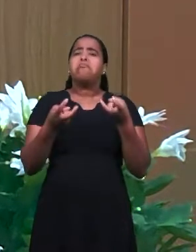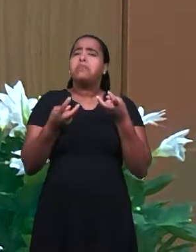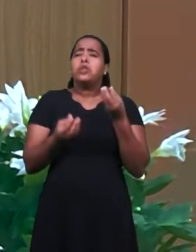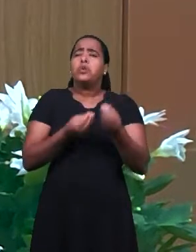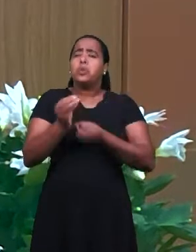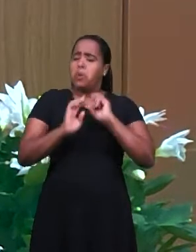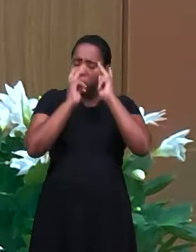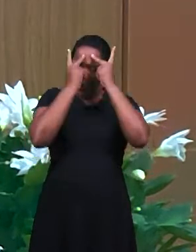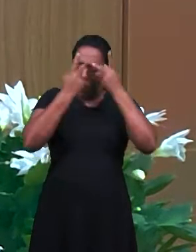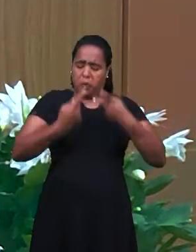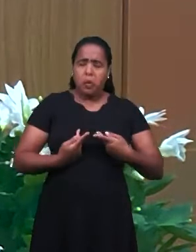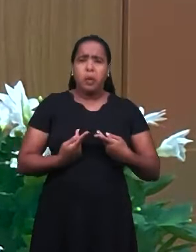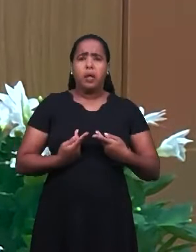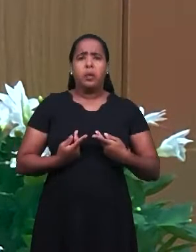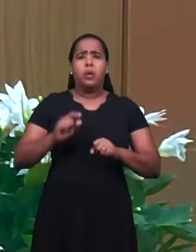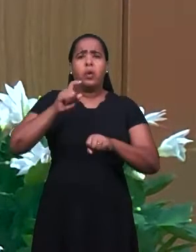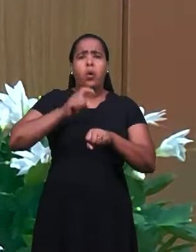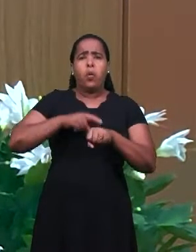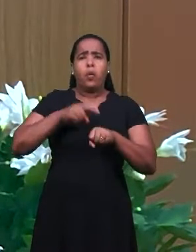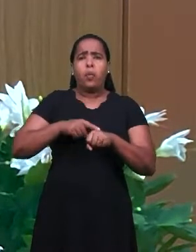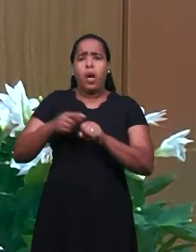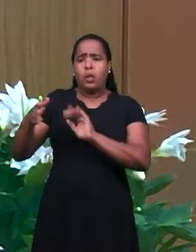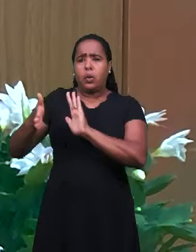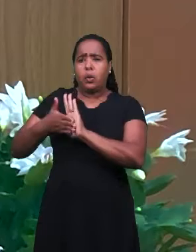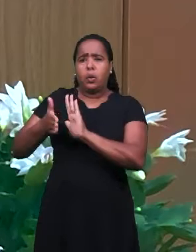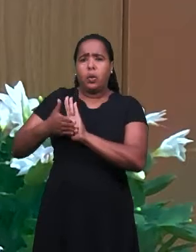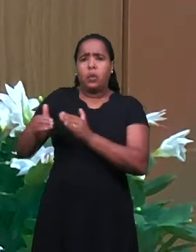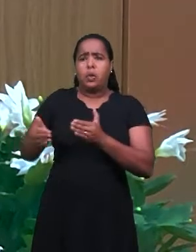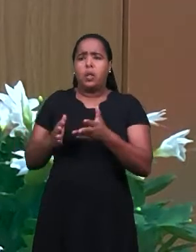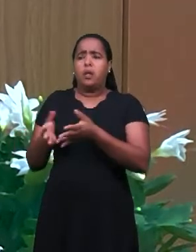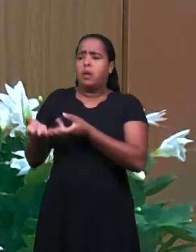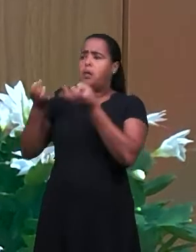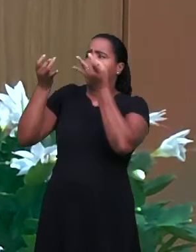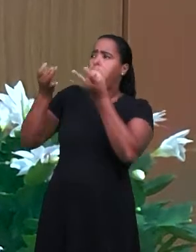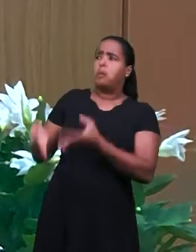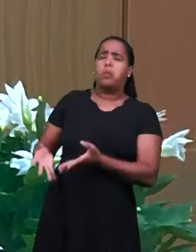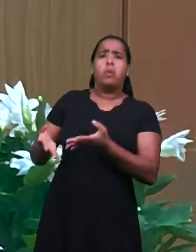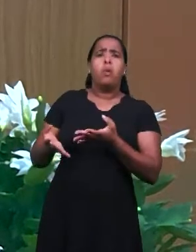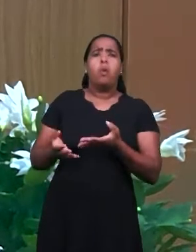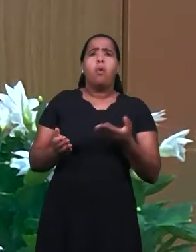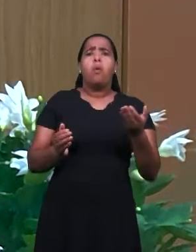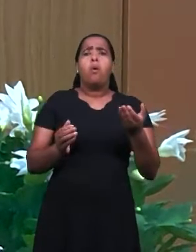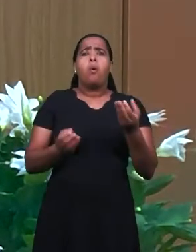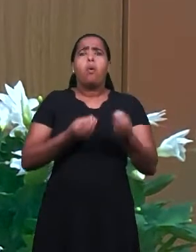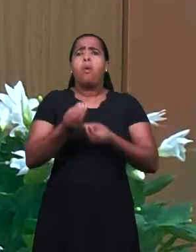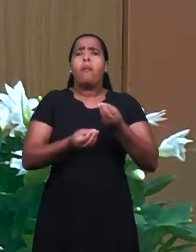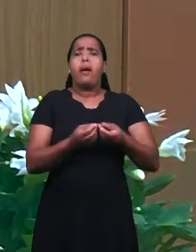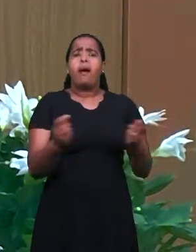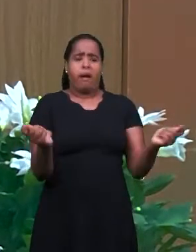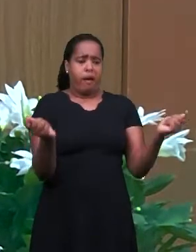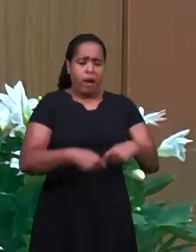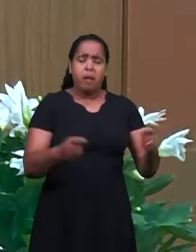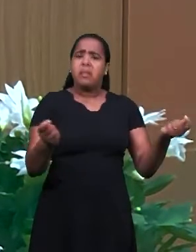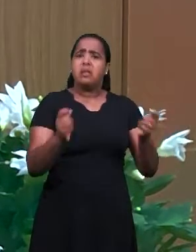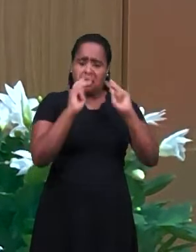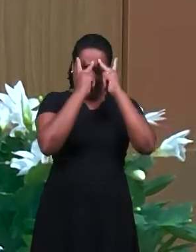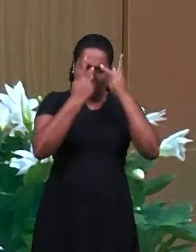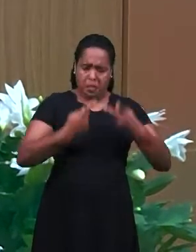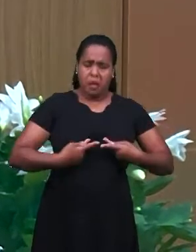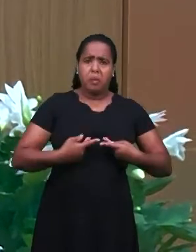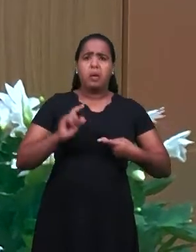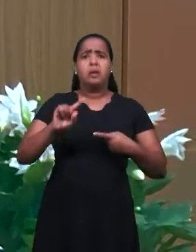Вот человек, он такой, когда он выходит из проекта Божьего, он в состоянии делать любые